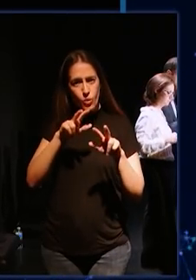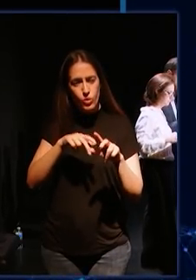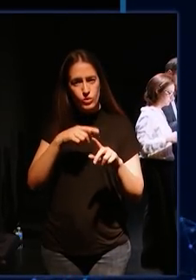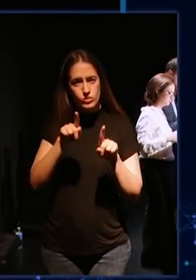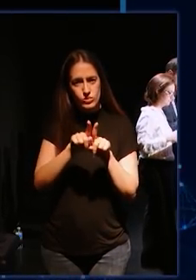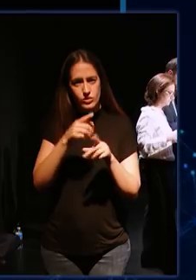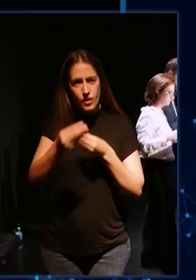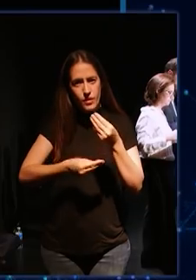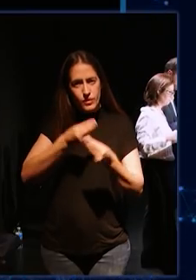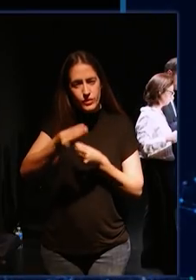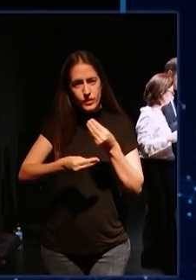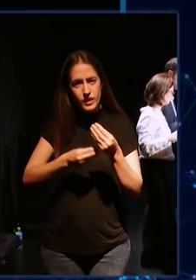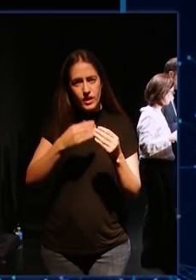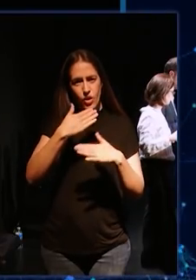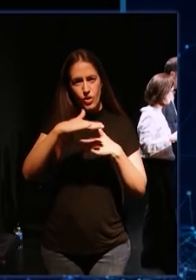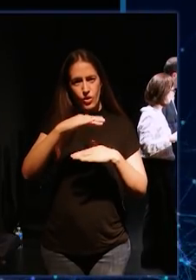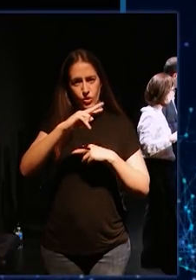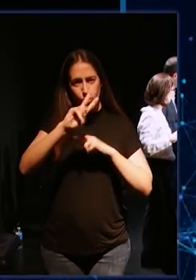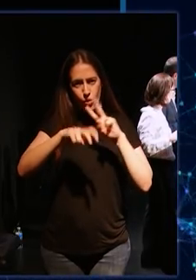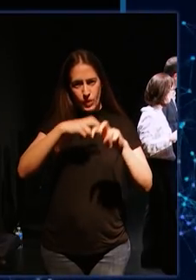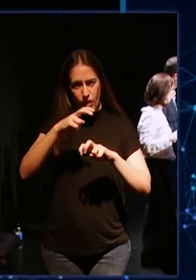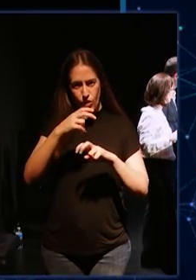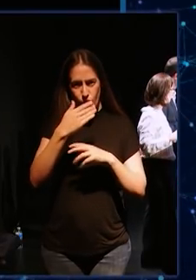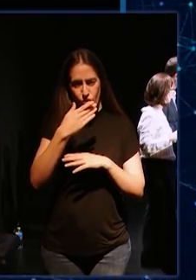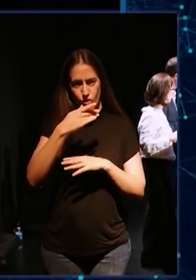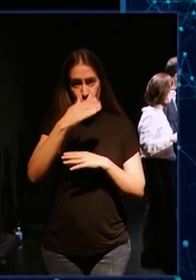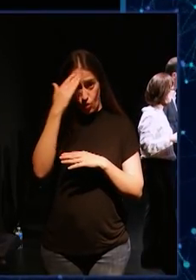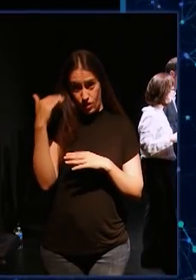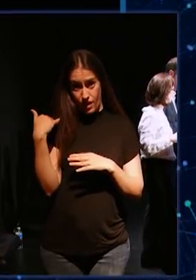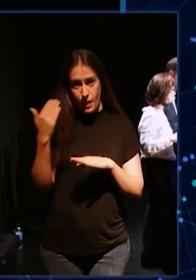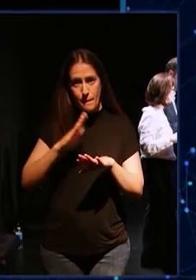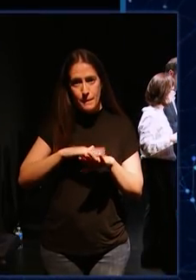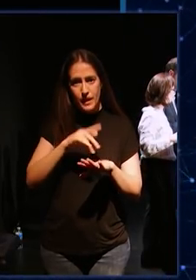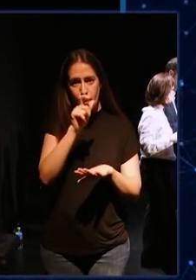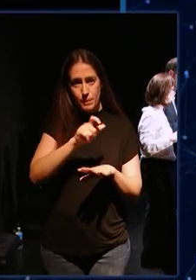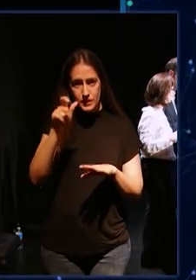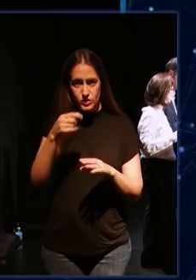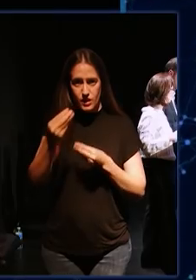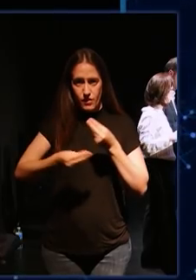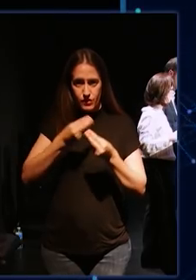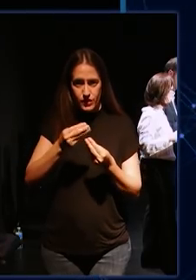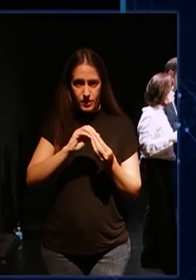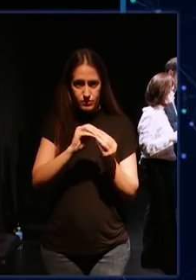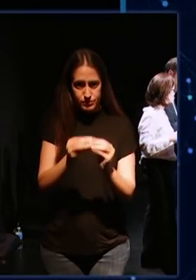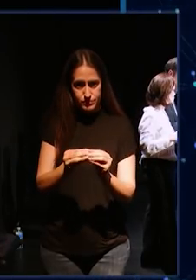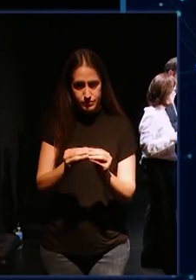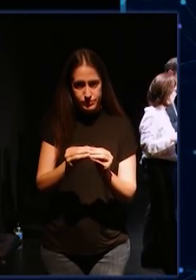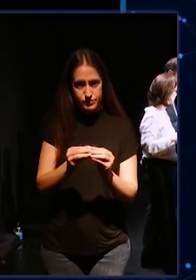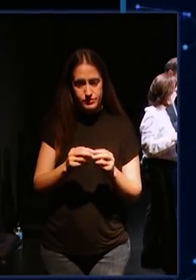municipal per tal de facilitar que els petits productors puguin convertir les seves matèries primes en productes